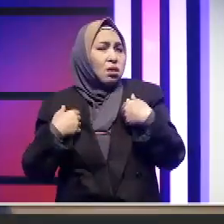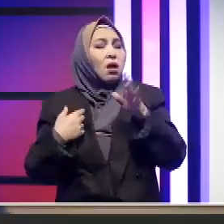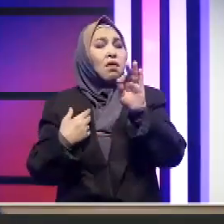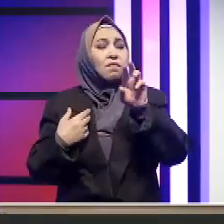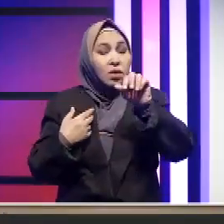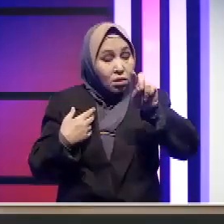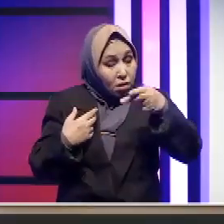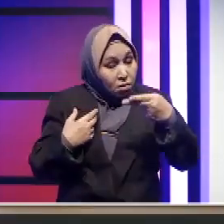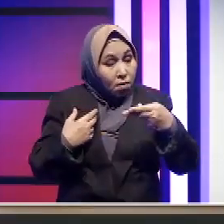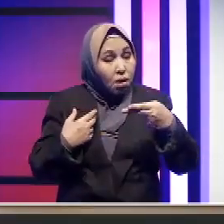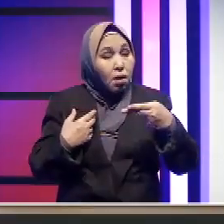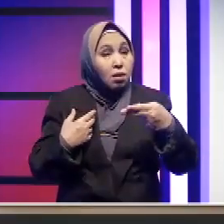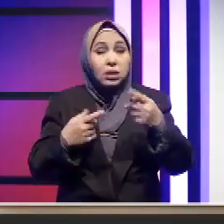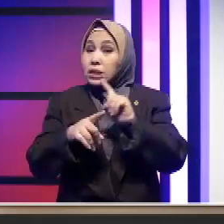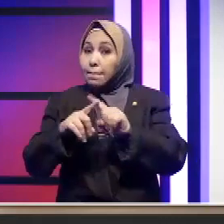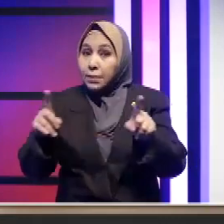tapi